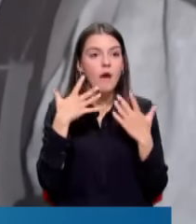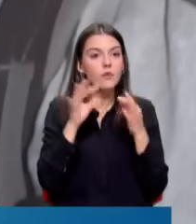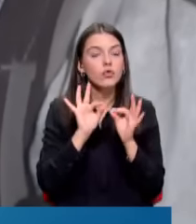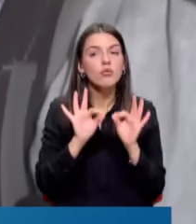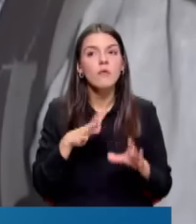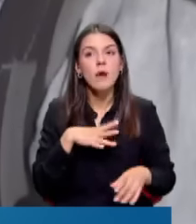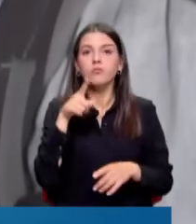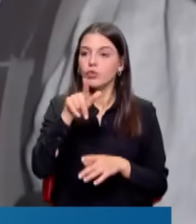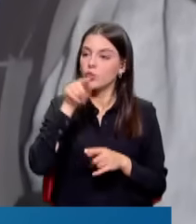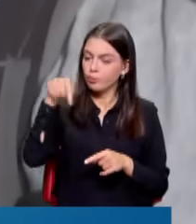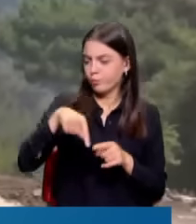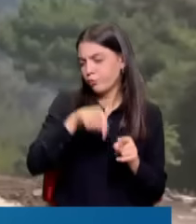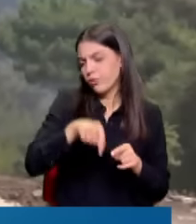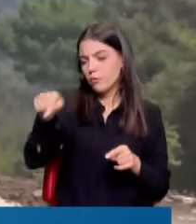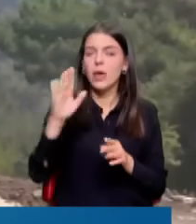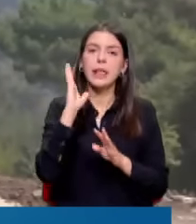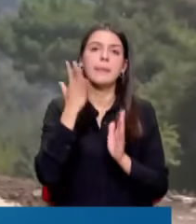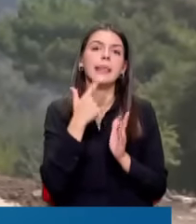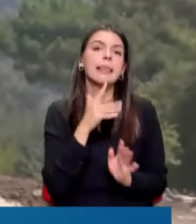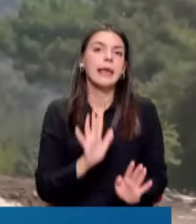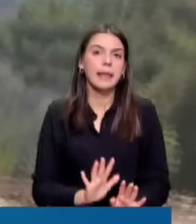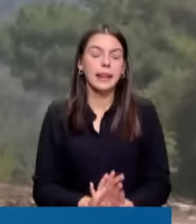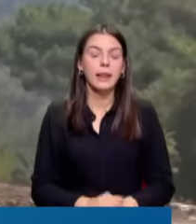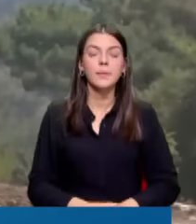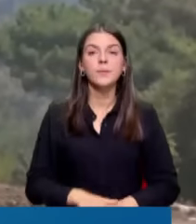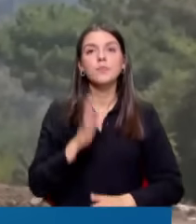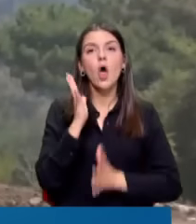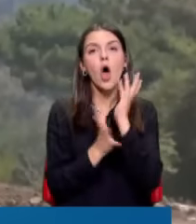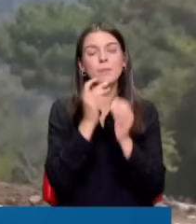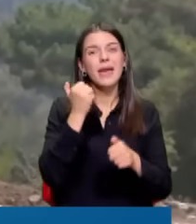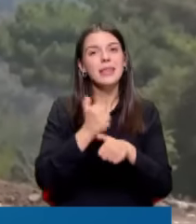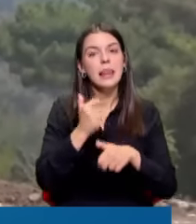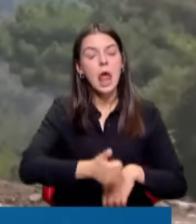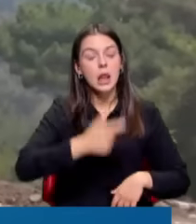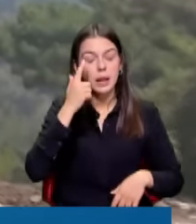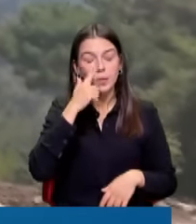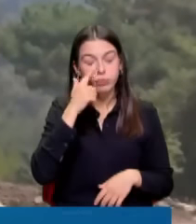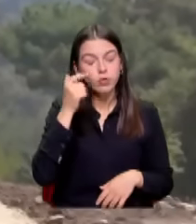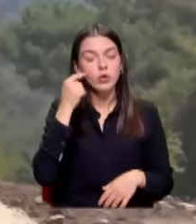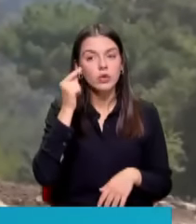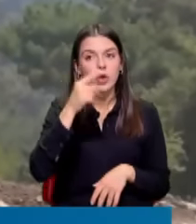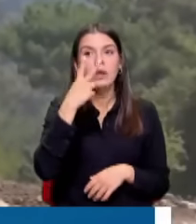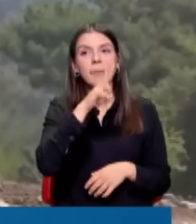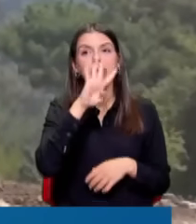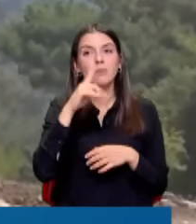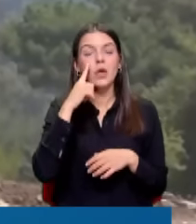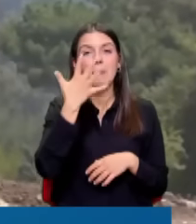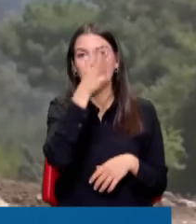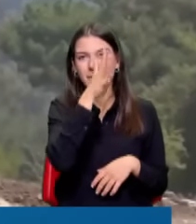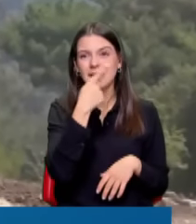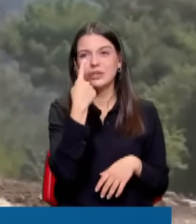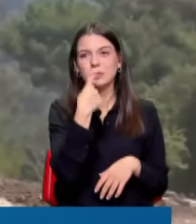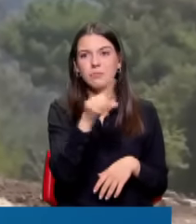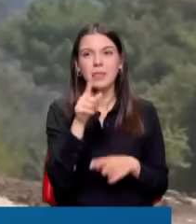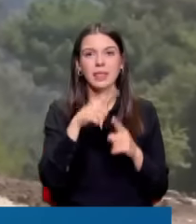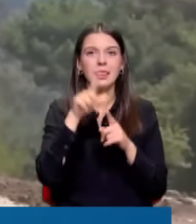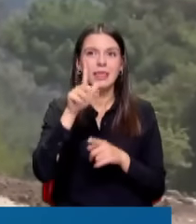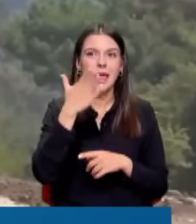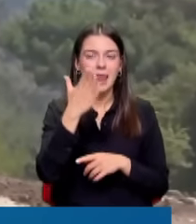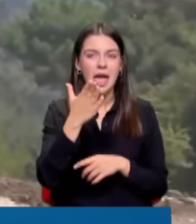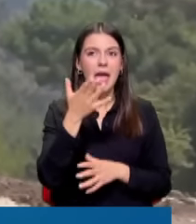şuradan şuraya gitmek gibi bir şey değil. Orman Genel Müdürlüğü'nün 2024 yılı bütçesinde ayrılan kaynak 500 milyon lira